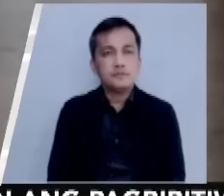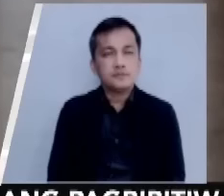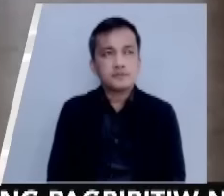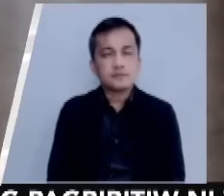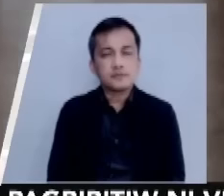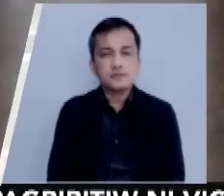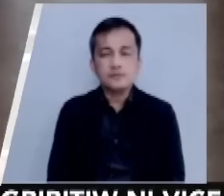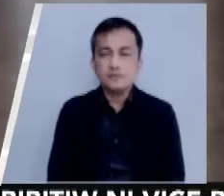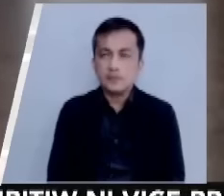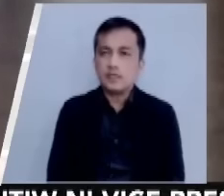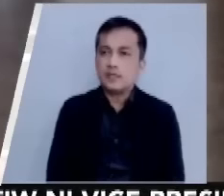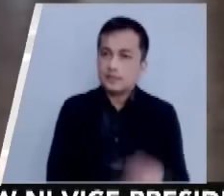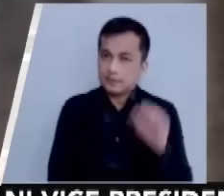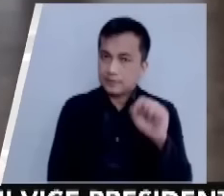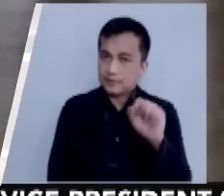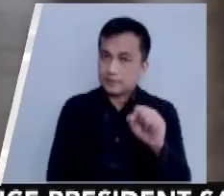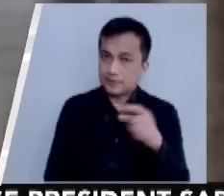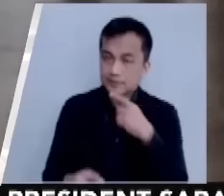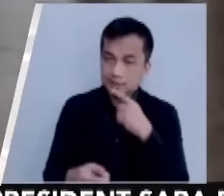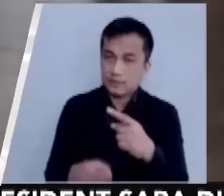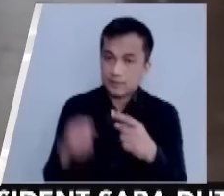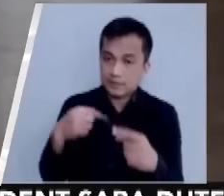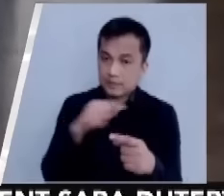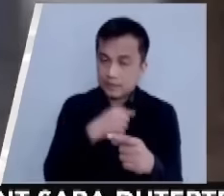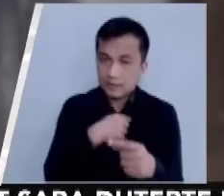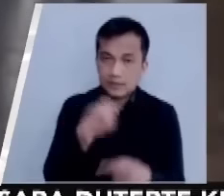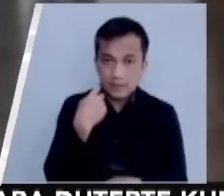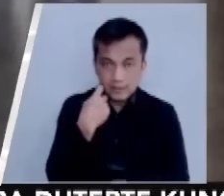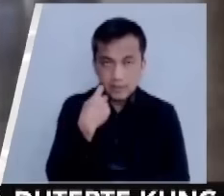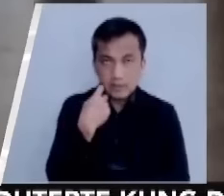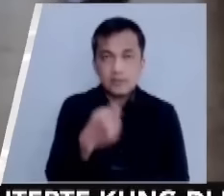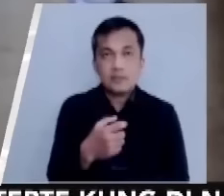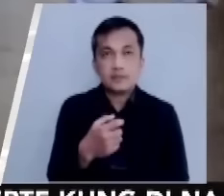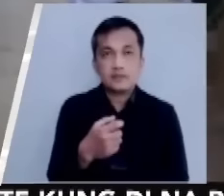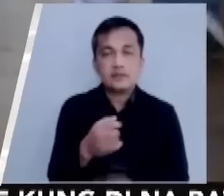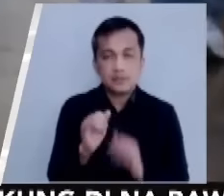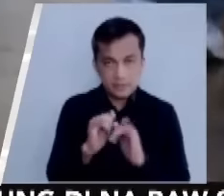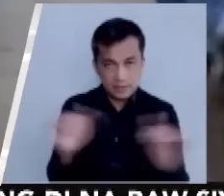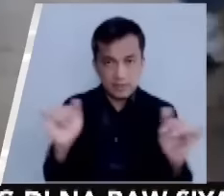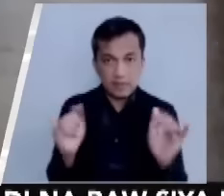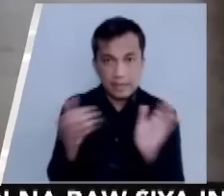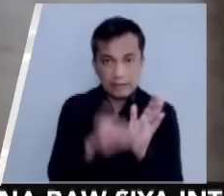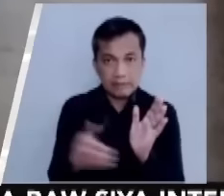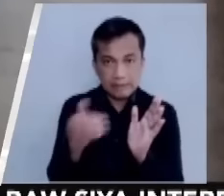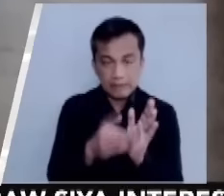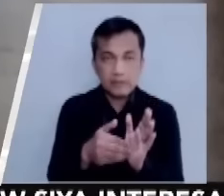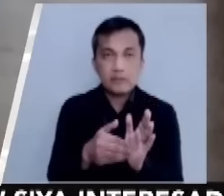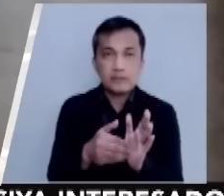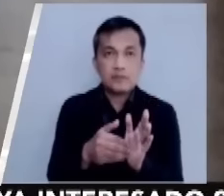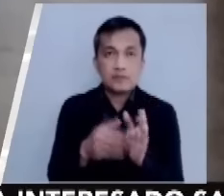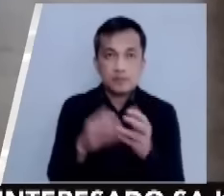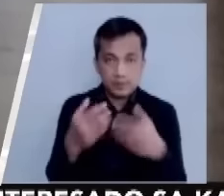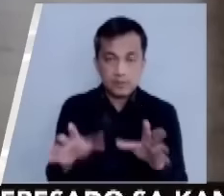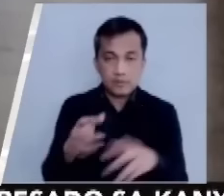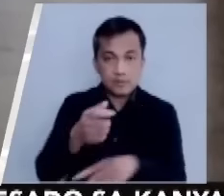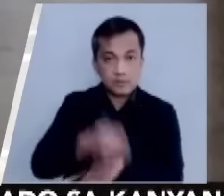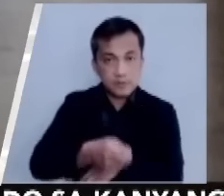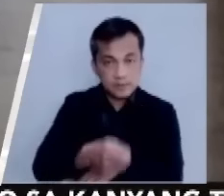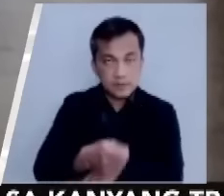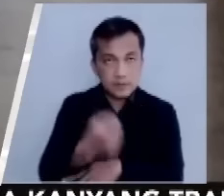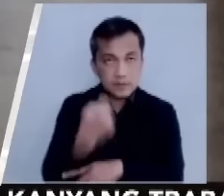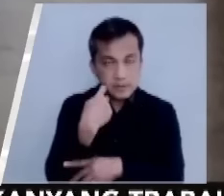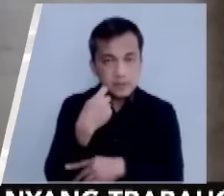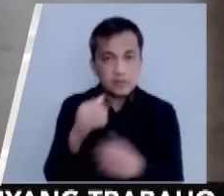Yes, Vicky, ang sinabi sa atin kanina at yun din ang paulit-ulit do sa pagtatapos ng pagdinig kanina ay pagpapatuloy do